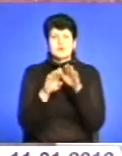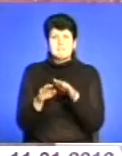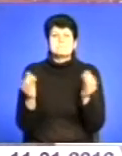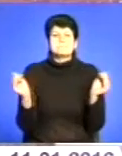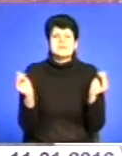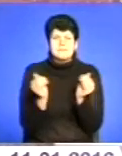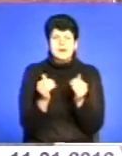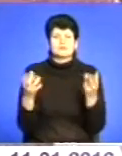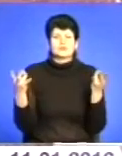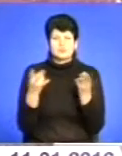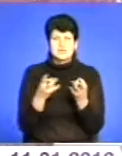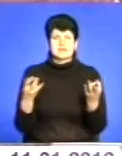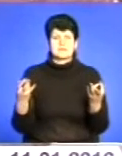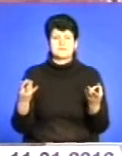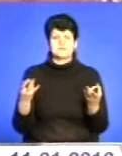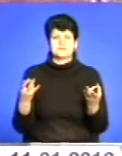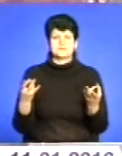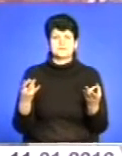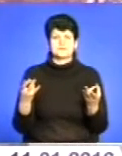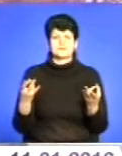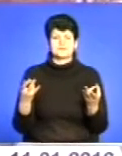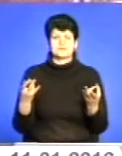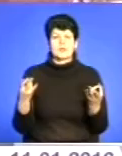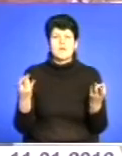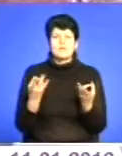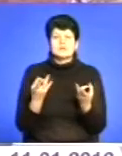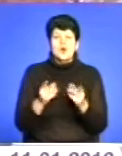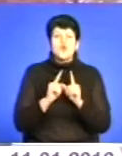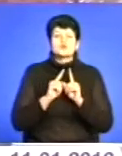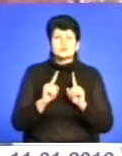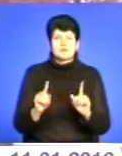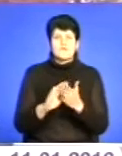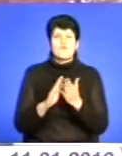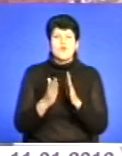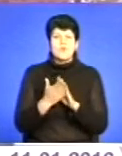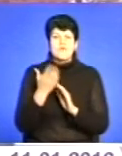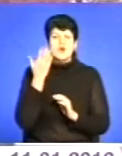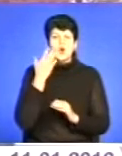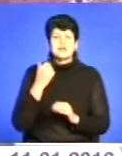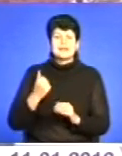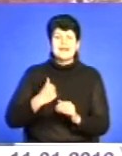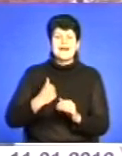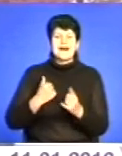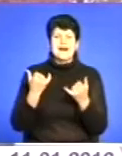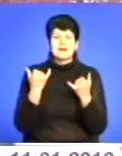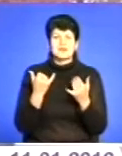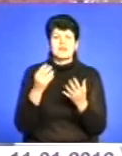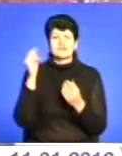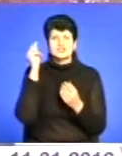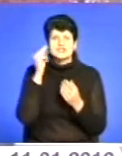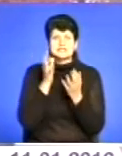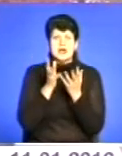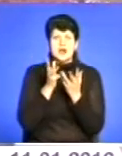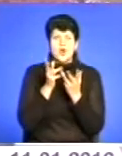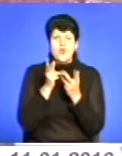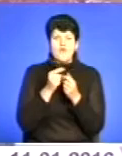необхідні потреби армії. Особливо в умовах, коли армія нарешті вчиться рахувати кожну